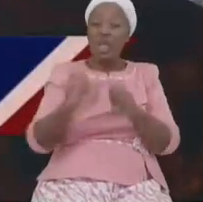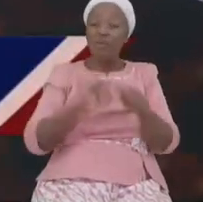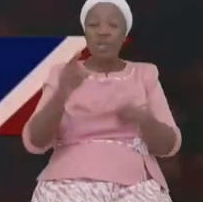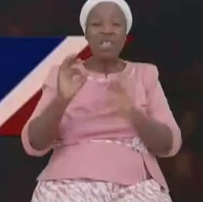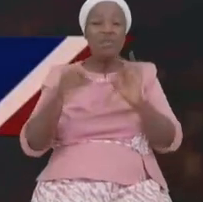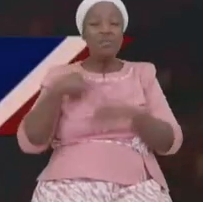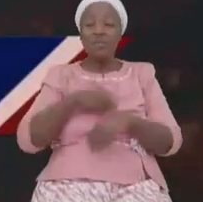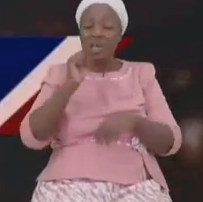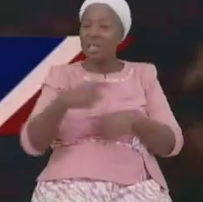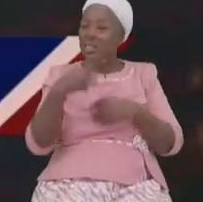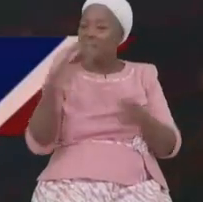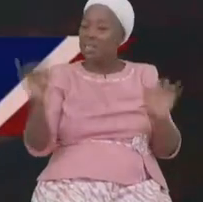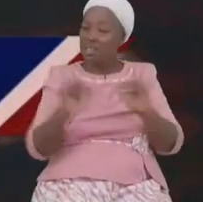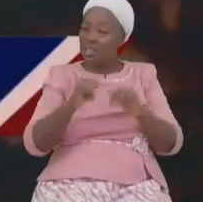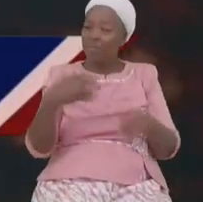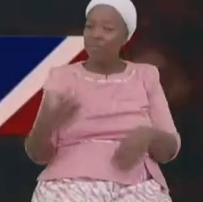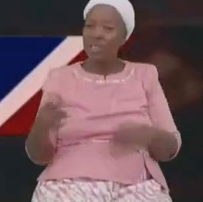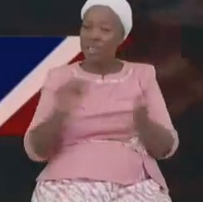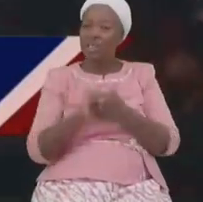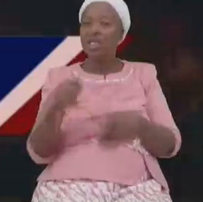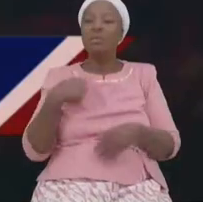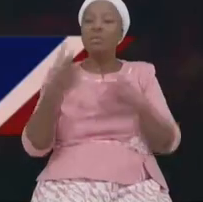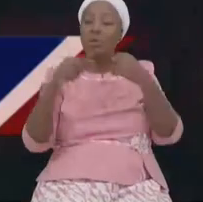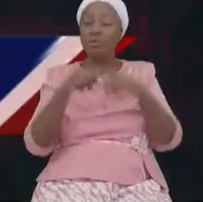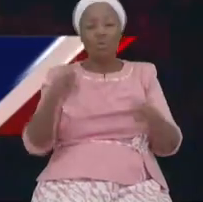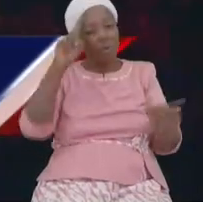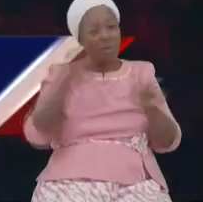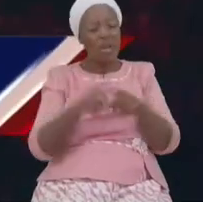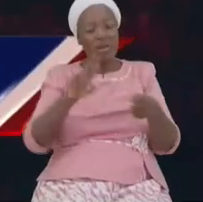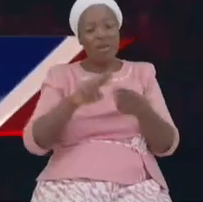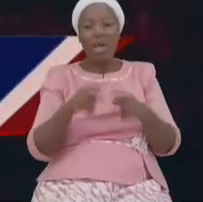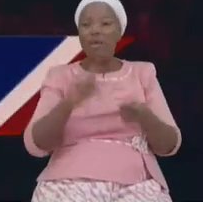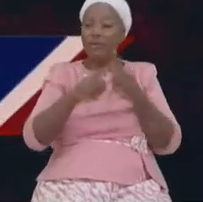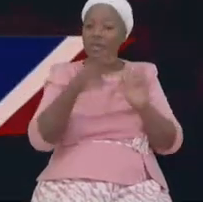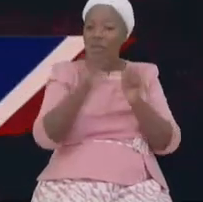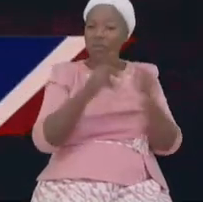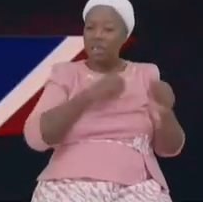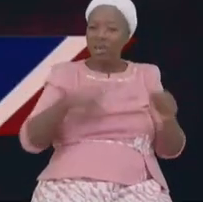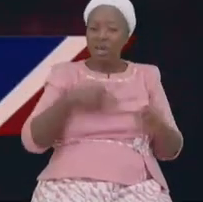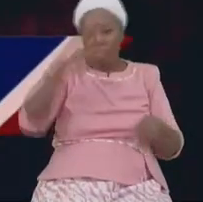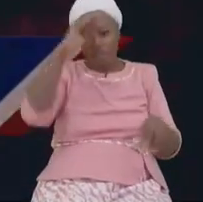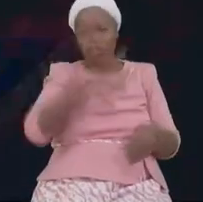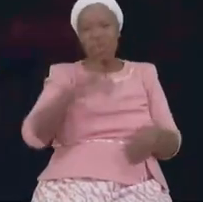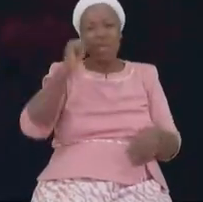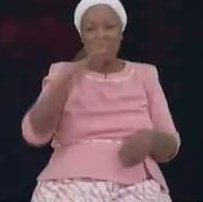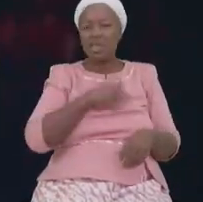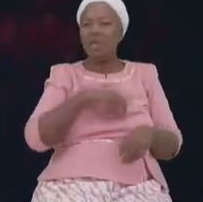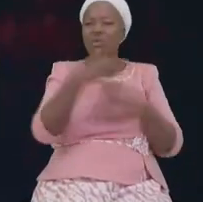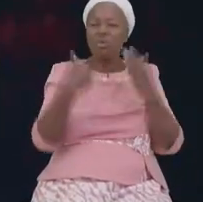même chose, que nous venons en relation d'alliance avec le Seigneur, et les garçons, les filles, les